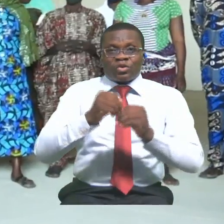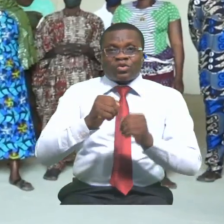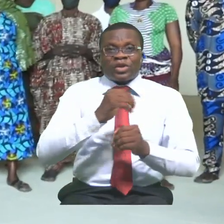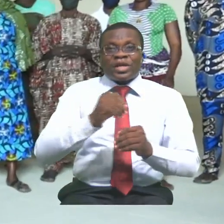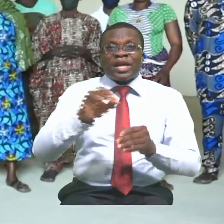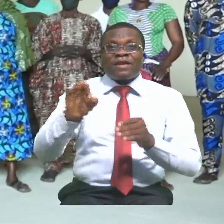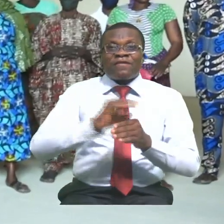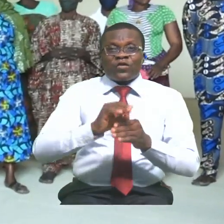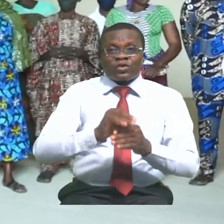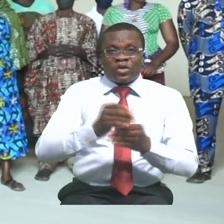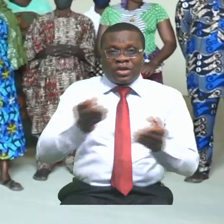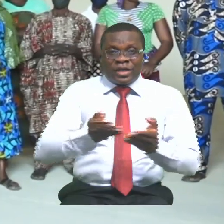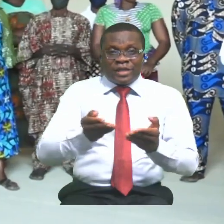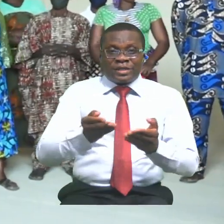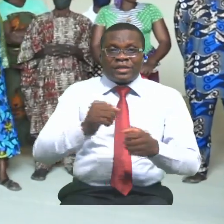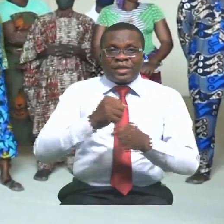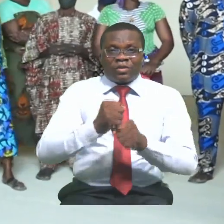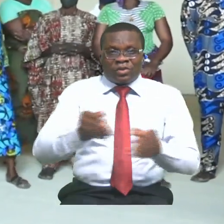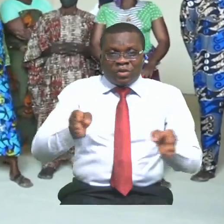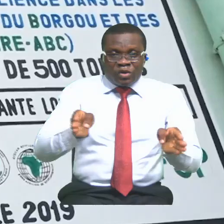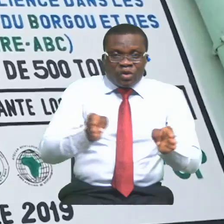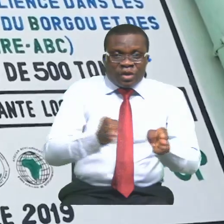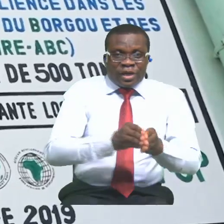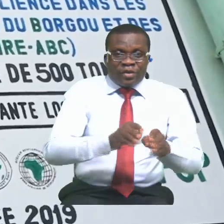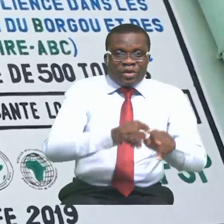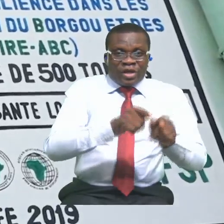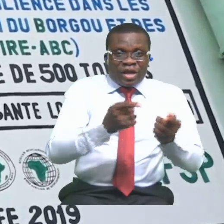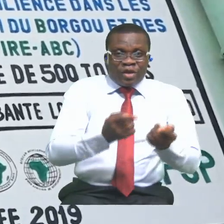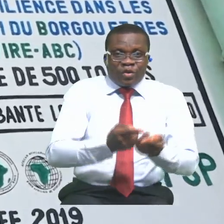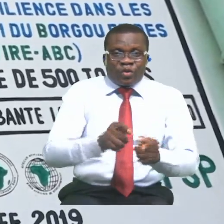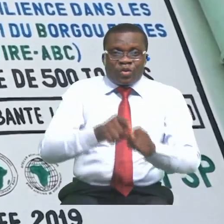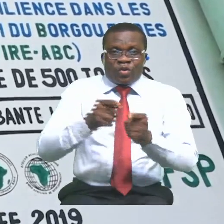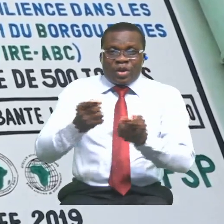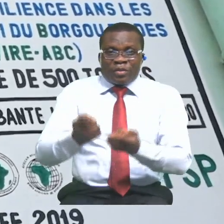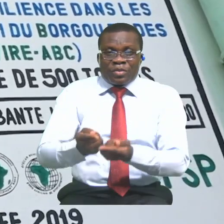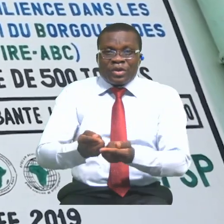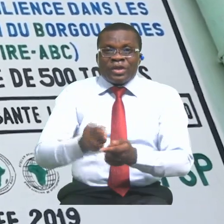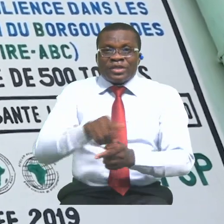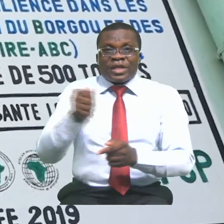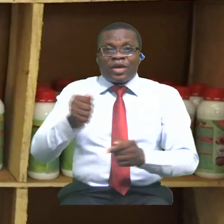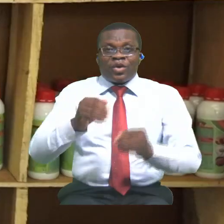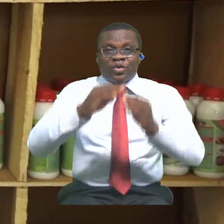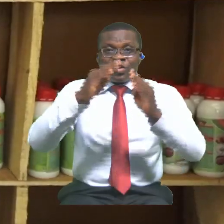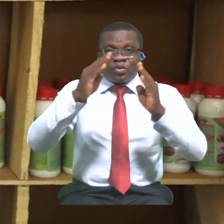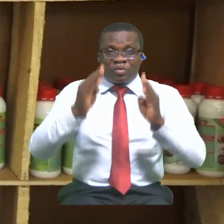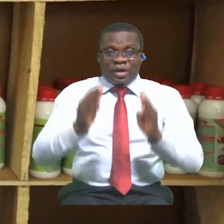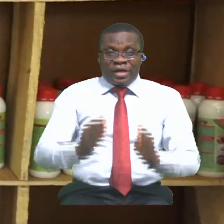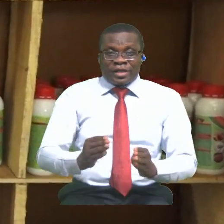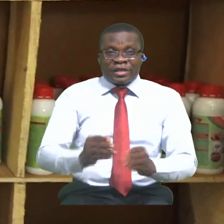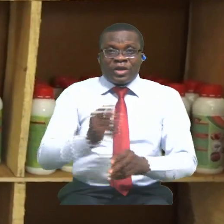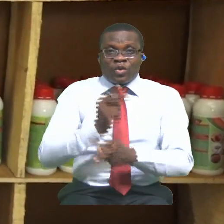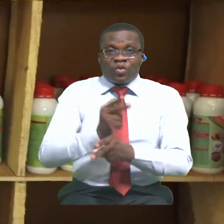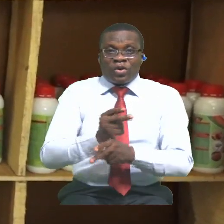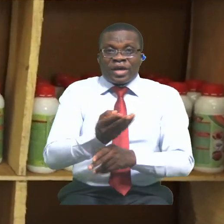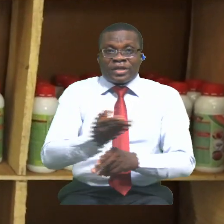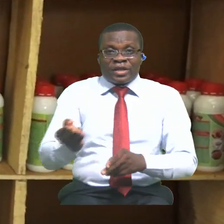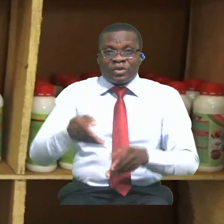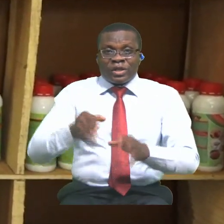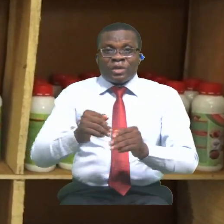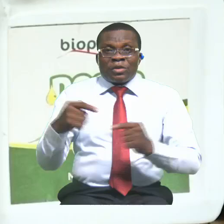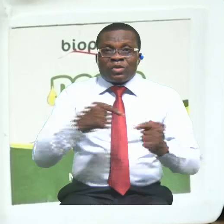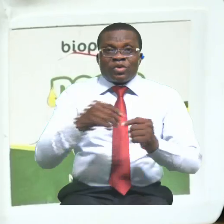Ici, les producteurs réunis en coopérative font du warrantage. Un autre magasin, mais d'intrants cette fois-ci, permet de lutter